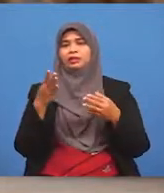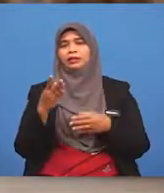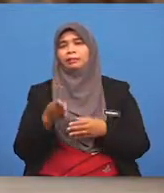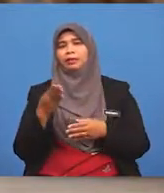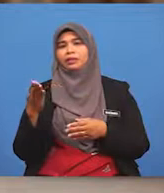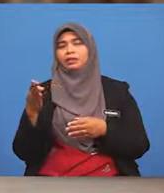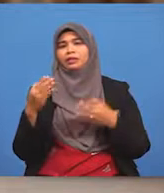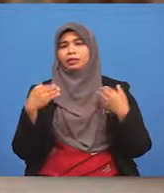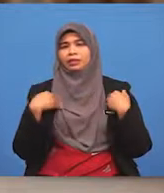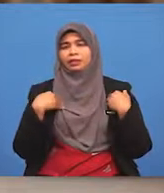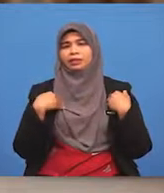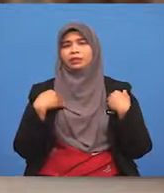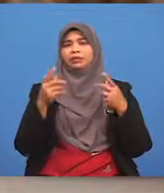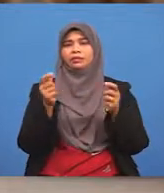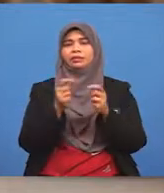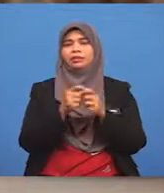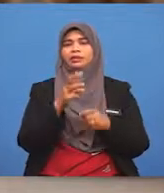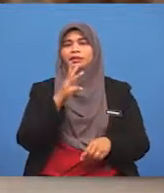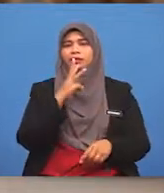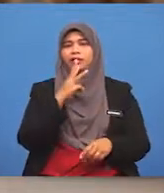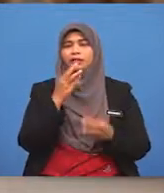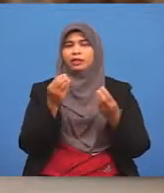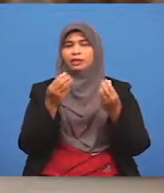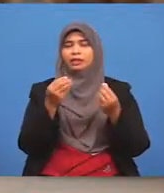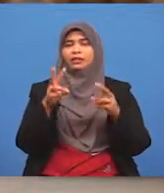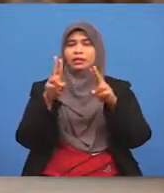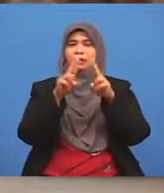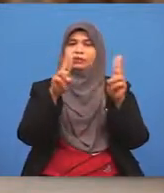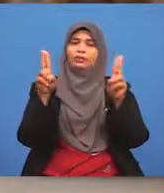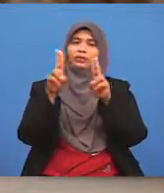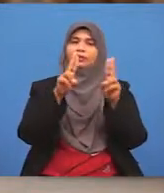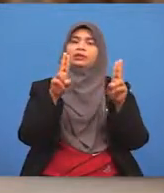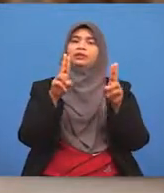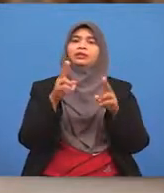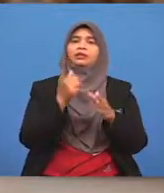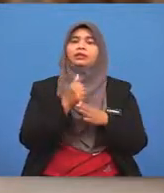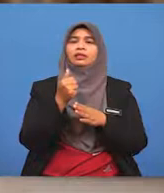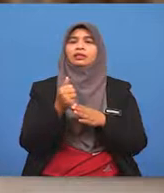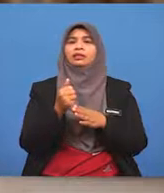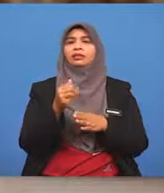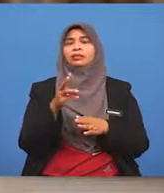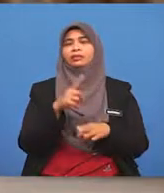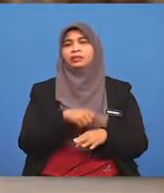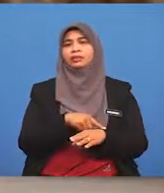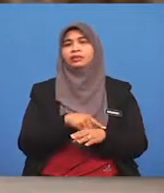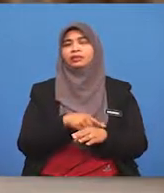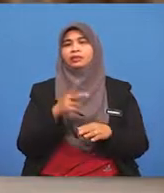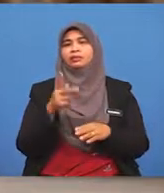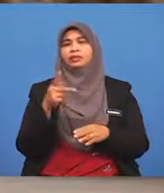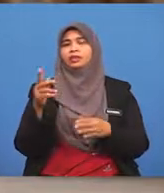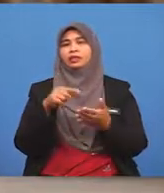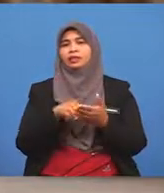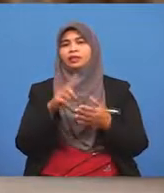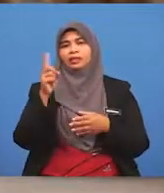atau masa. Perkara ini hanya dapat diterangkan secara metafizik, iaitu membincangkan